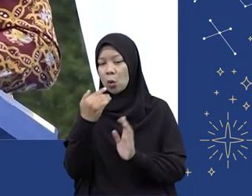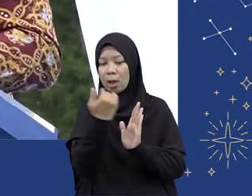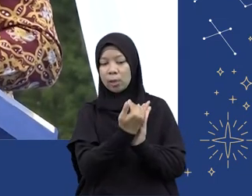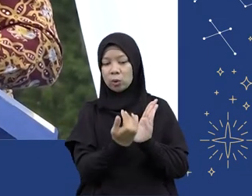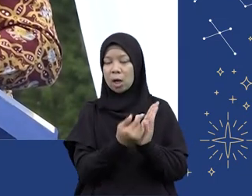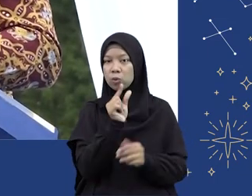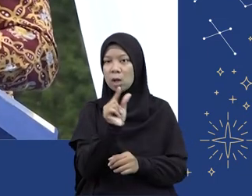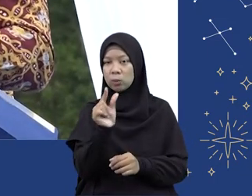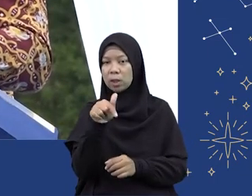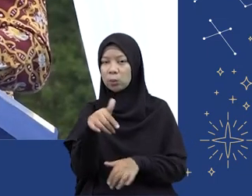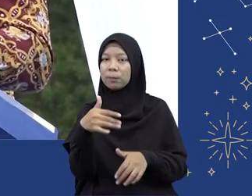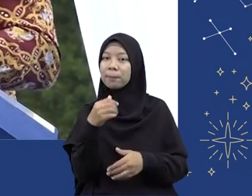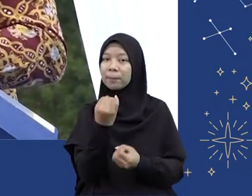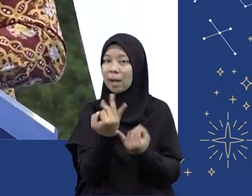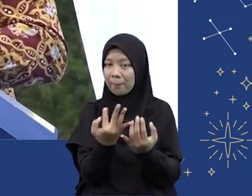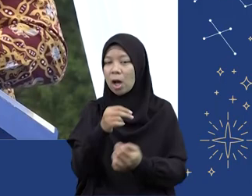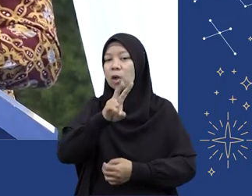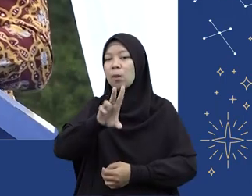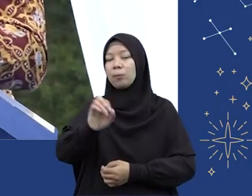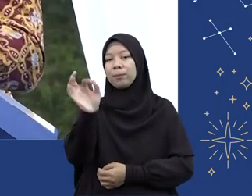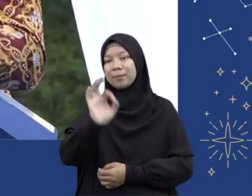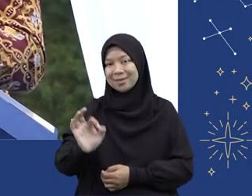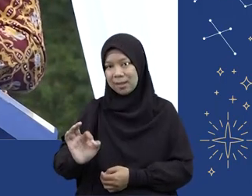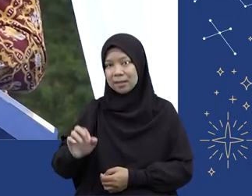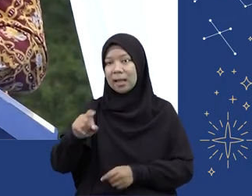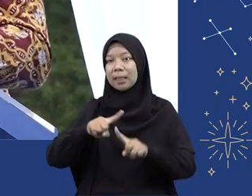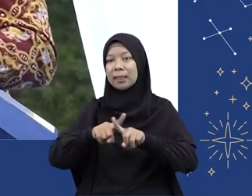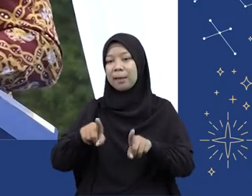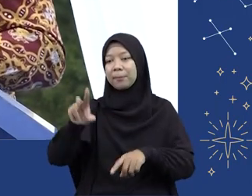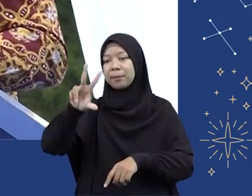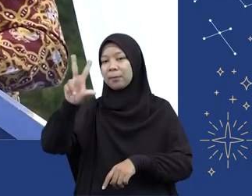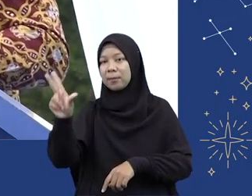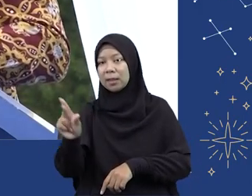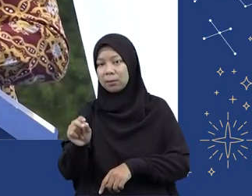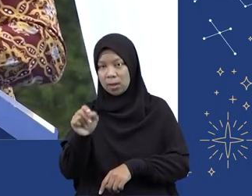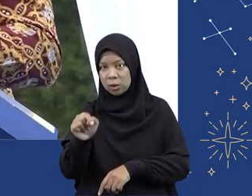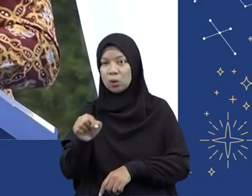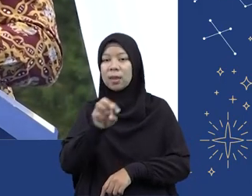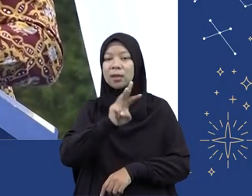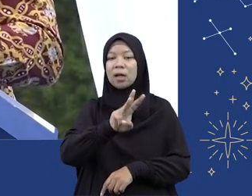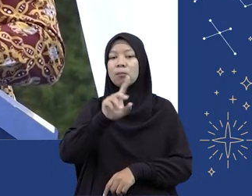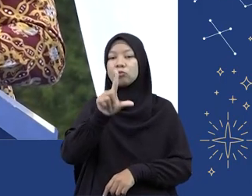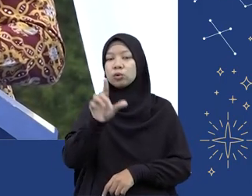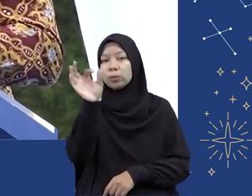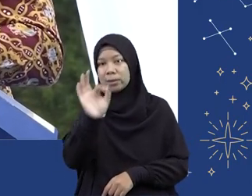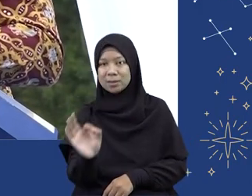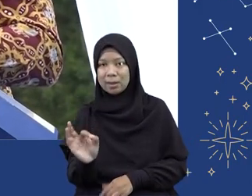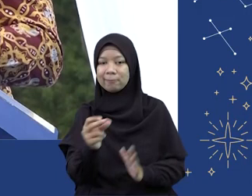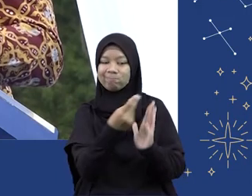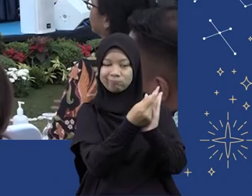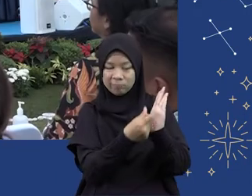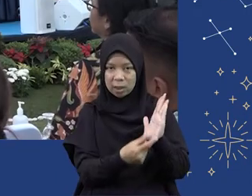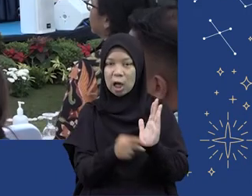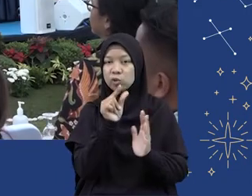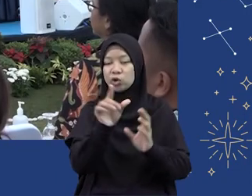undang-undang 20% Bu Yani Pemprov Jawa Barat itu 37% ya jadi kami